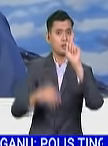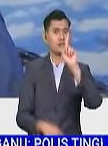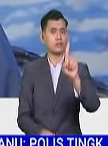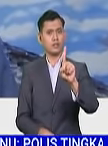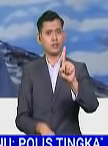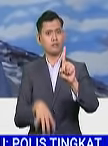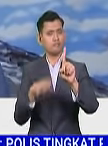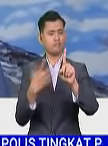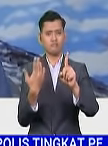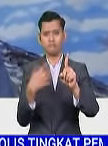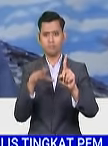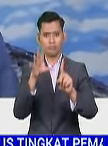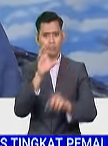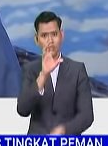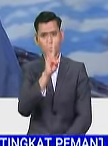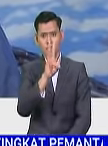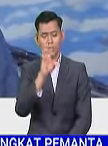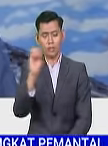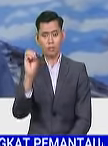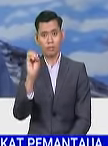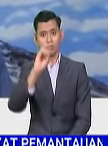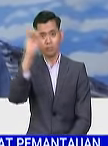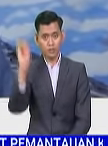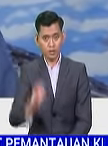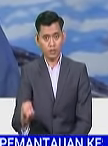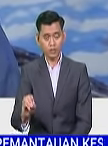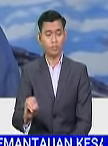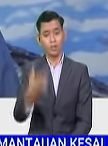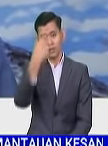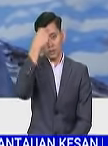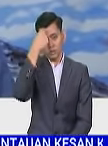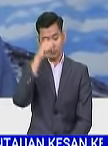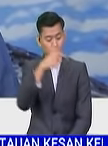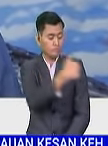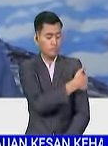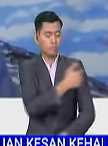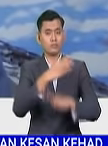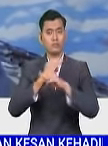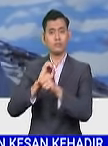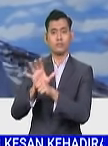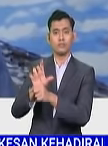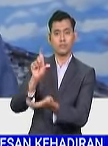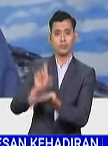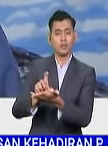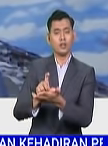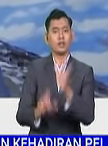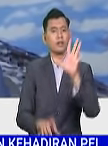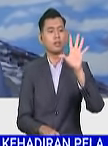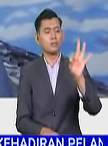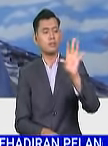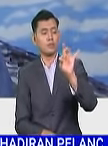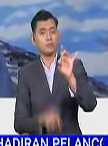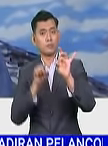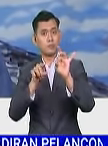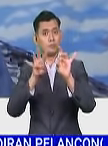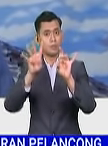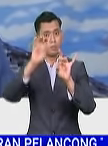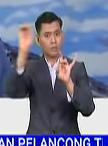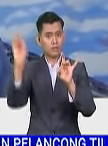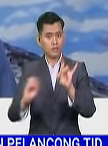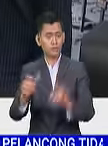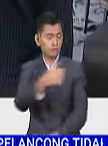106%, manakala pemberian dos kedua bagi golongan dewasa pula 98.4%. Pemberian vaksin masih